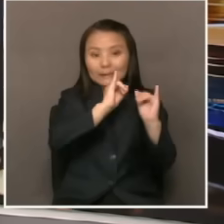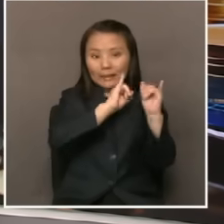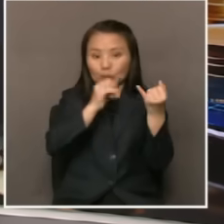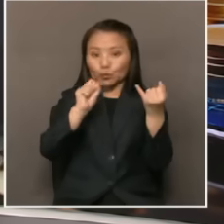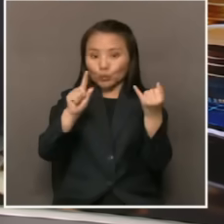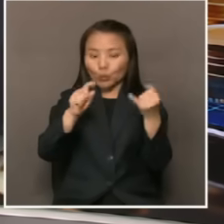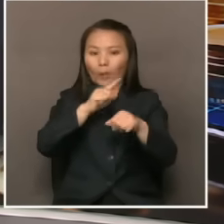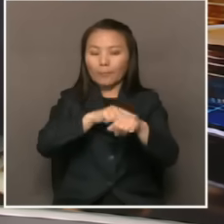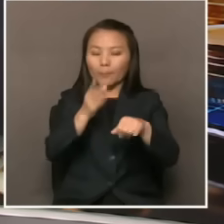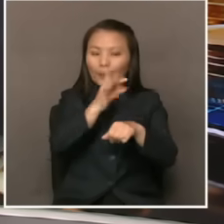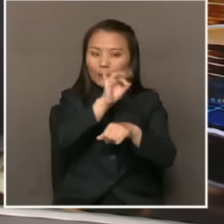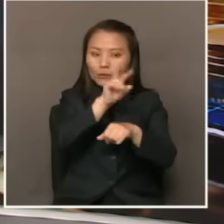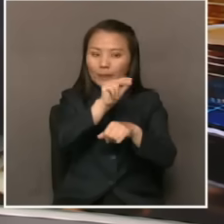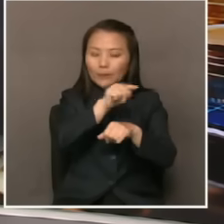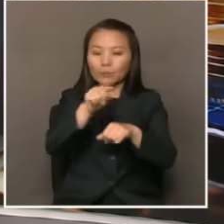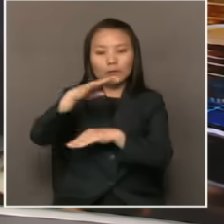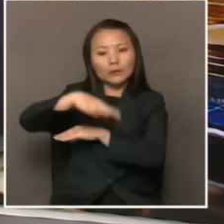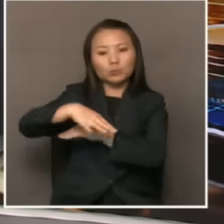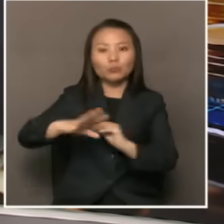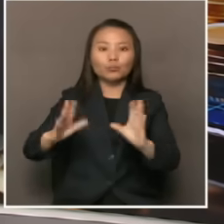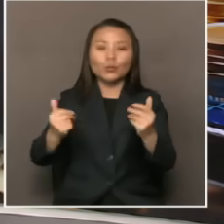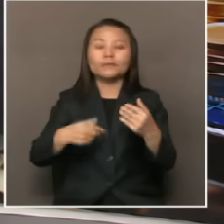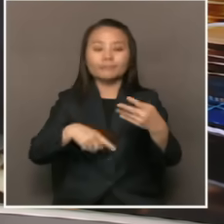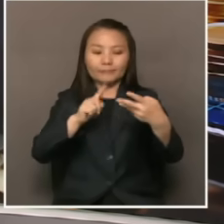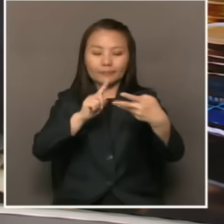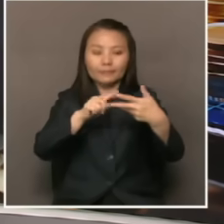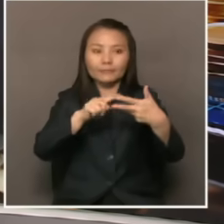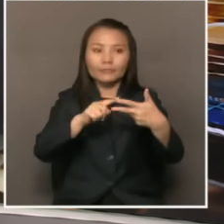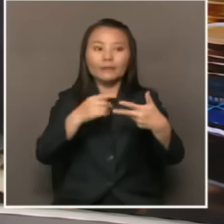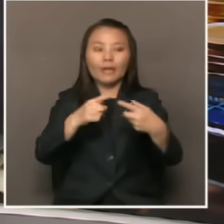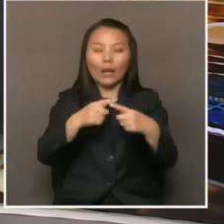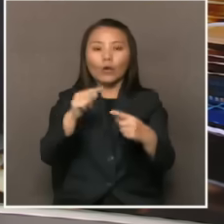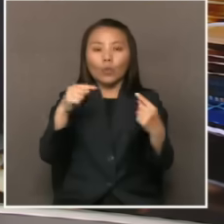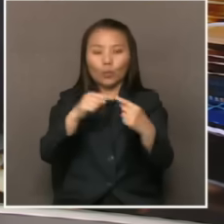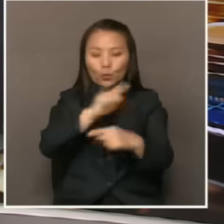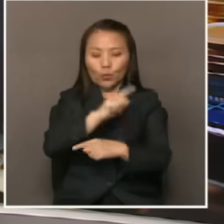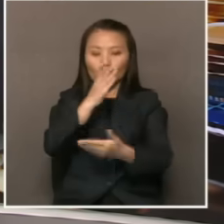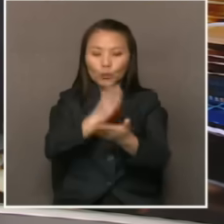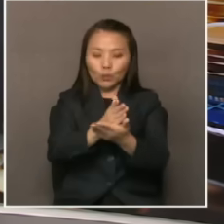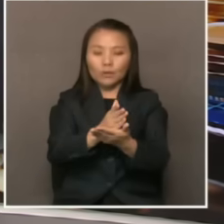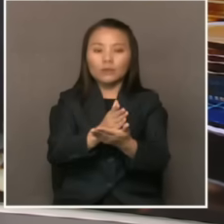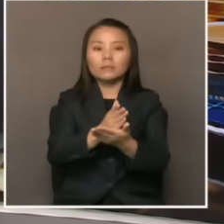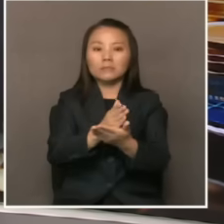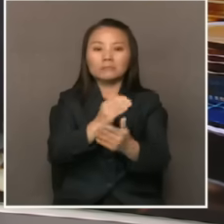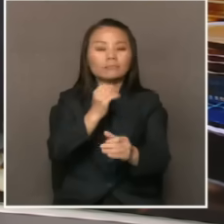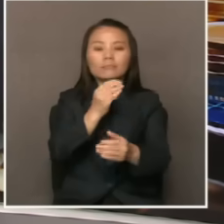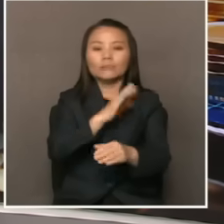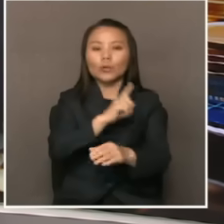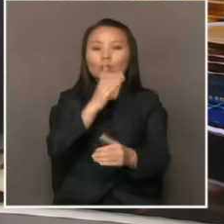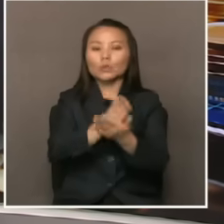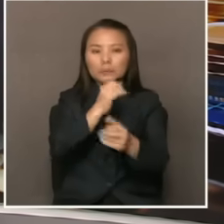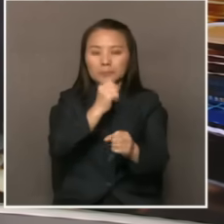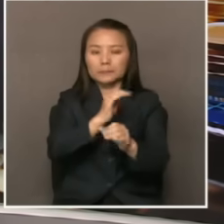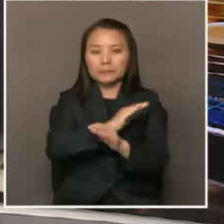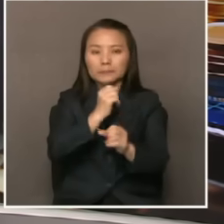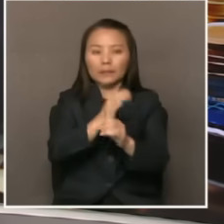8:30นถึง 16:30นยกเว้นวันหยุดราชการและวันหยุดนักขัตฤกษ์ค่ะและสุดท้ายนะคะ